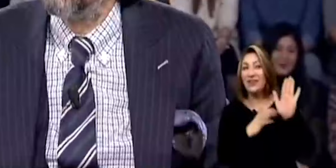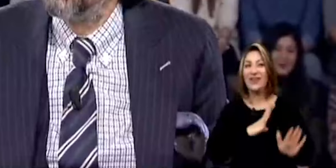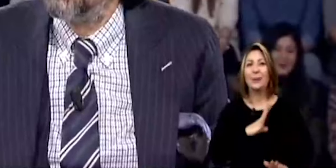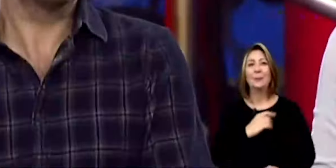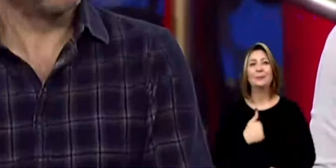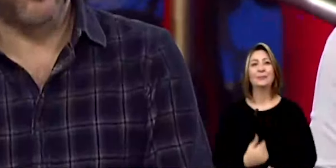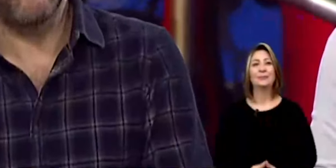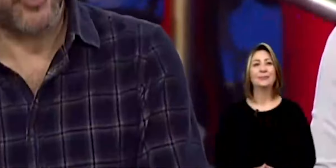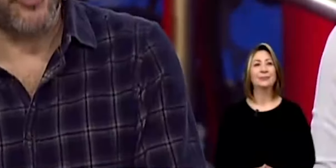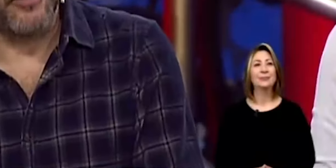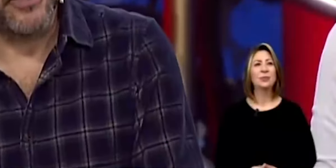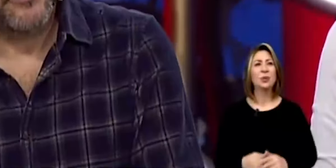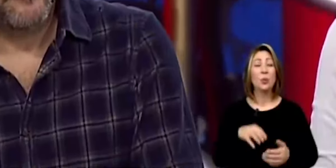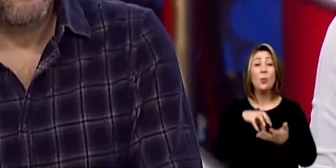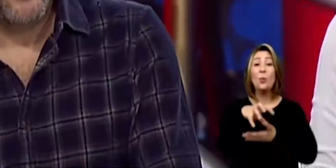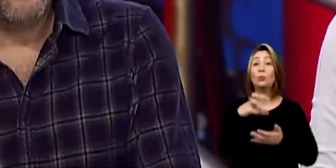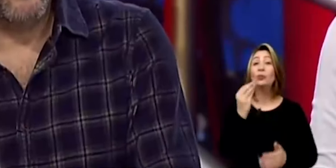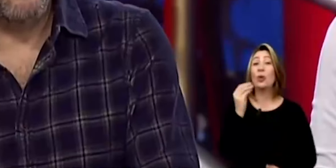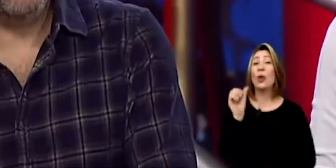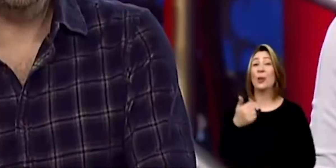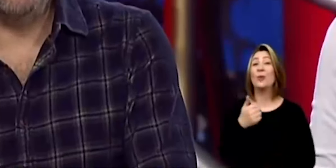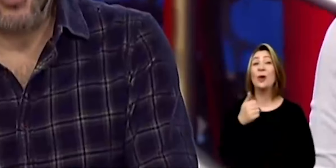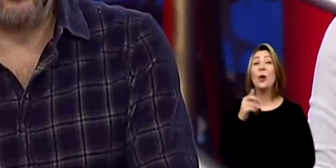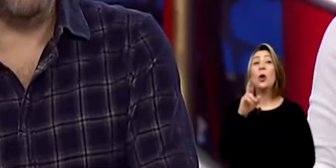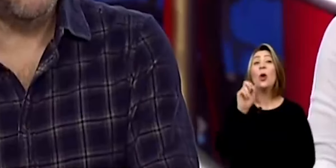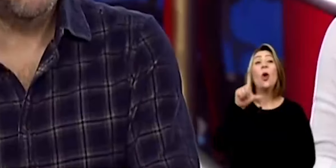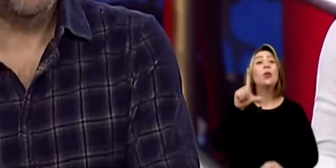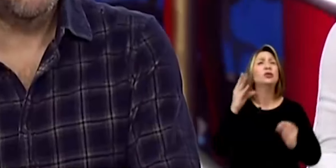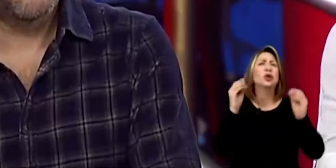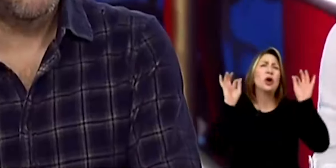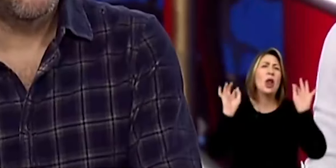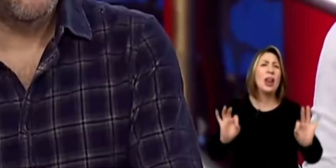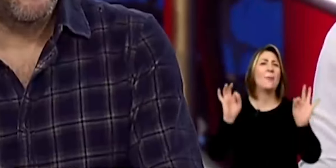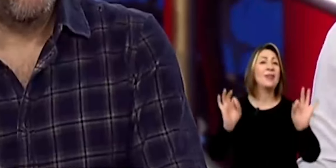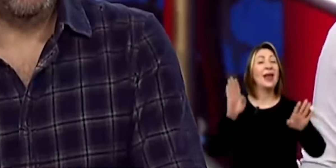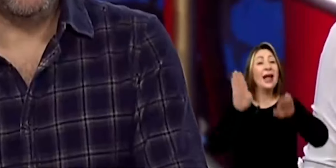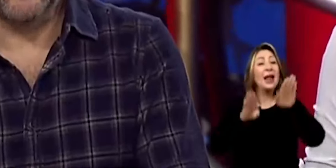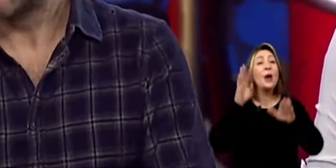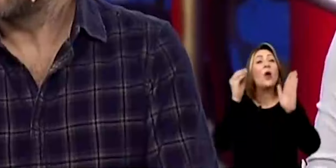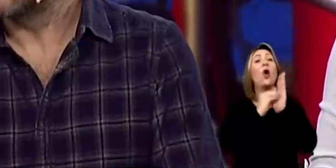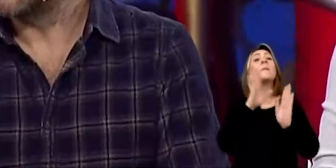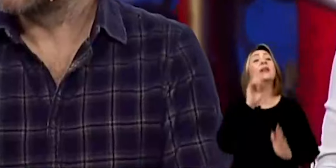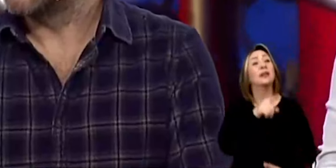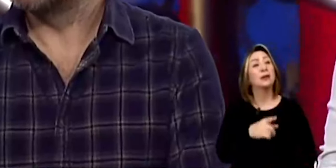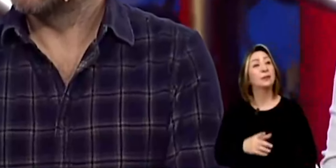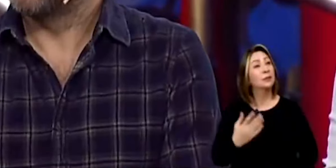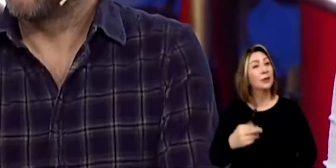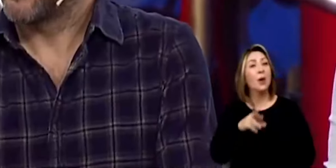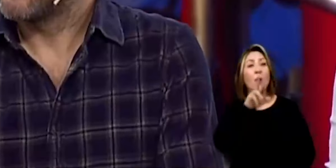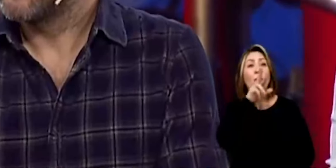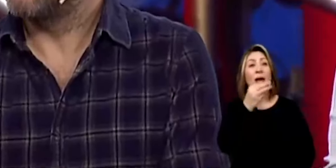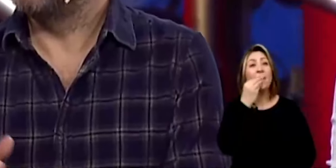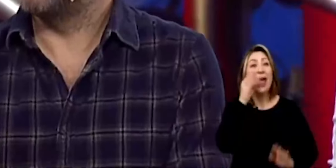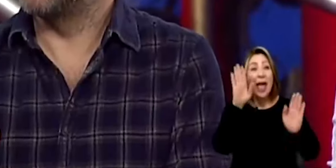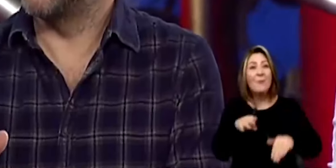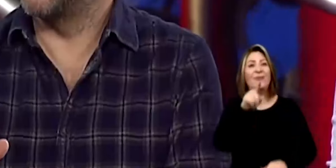mısın? Varım. Rolüm çok önemli. Rolün çok önemli çok ama önemli. Seni fragmana mı koymadılar? Fragmana koymadılar. Öğle yemeklerinde hep